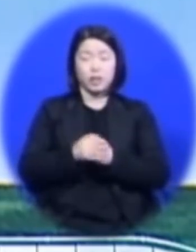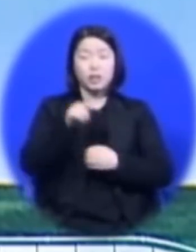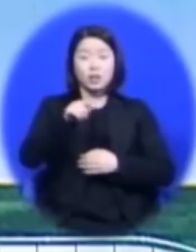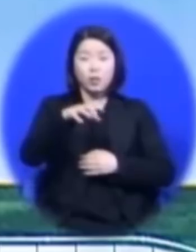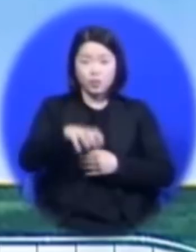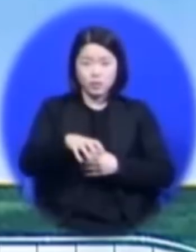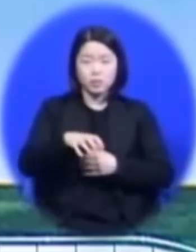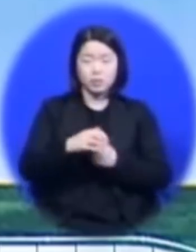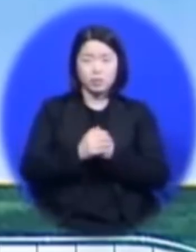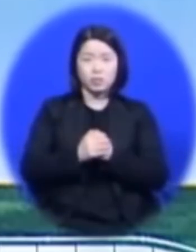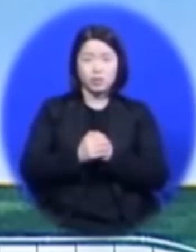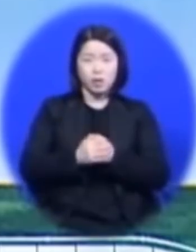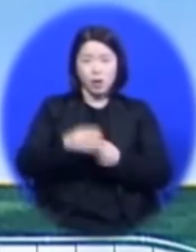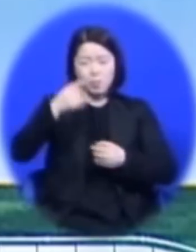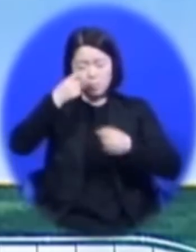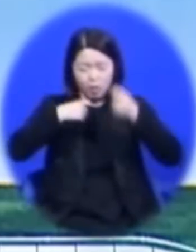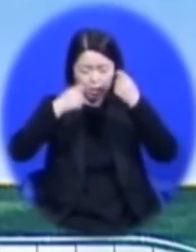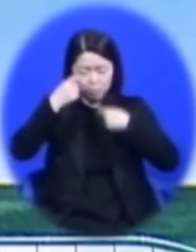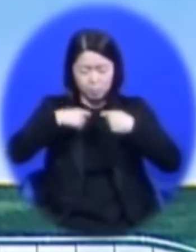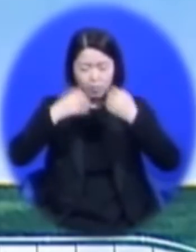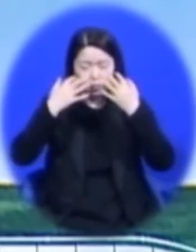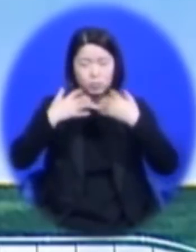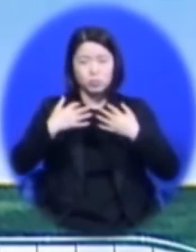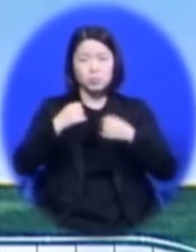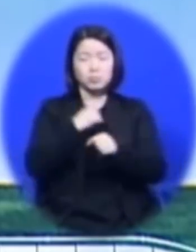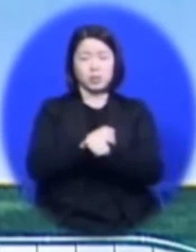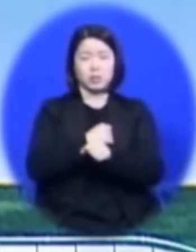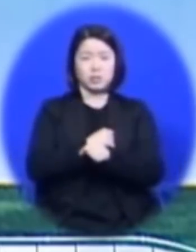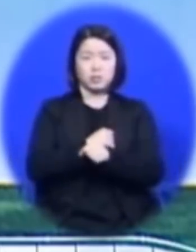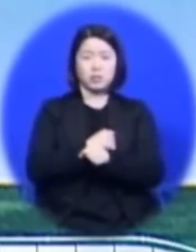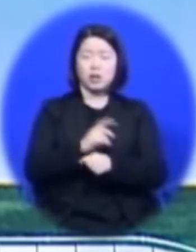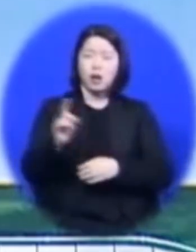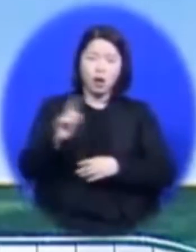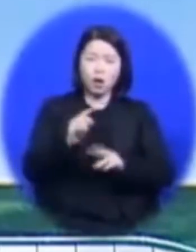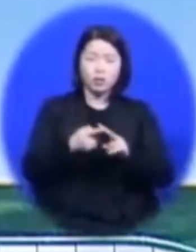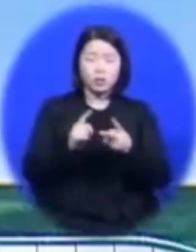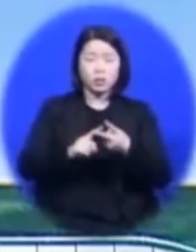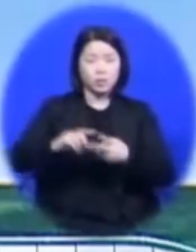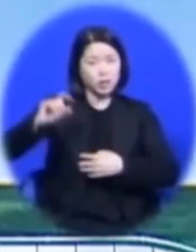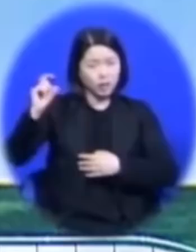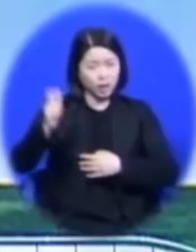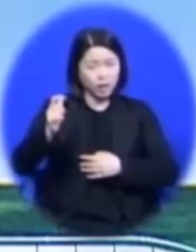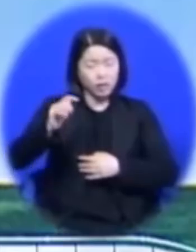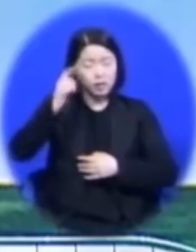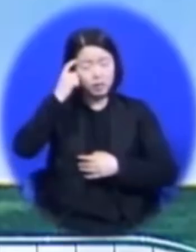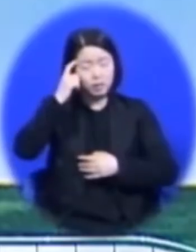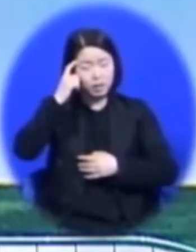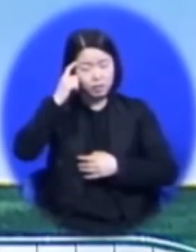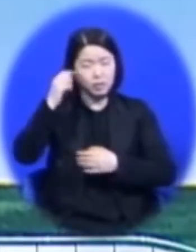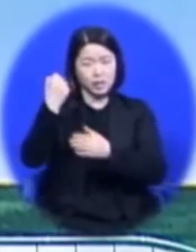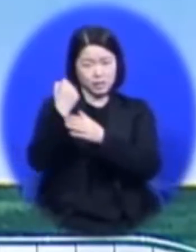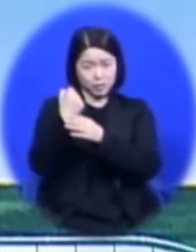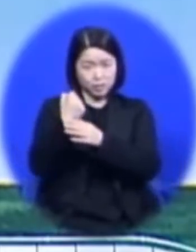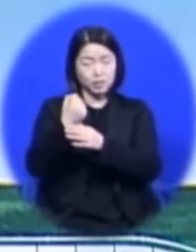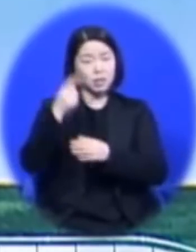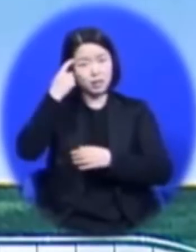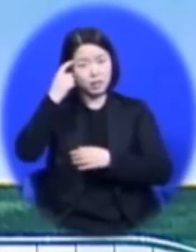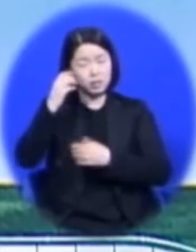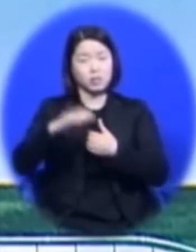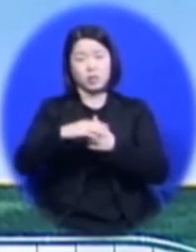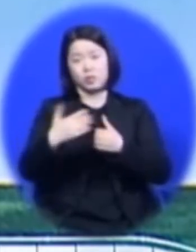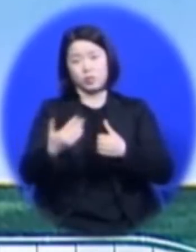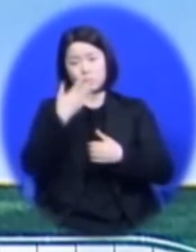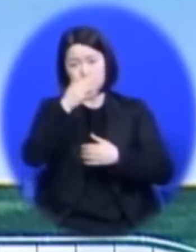거기서 통통 울면서 어떻든지 강해야 한다는 이 강박관념을 내려놓을 수